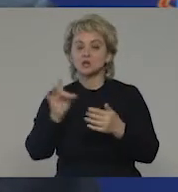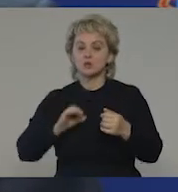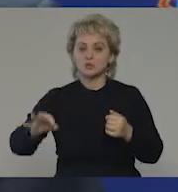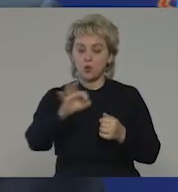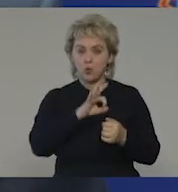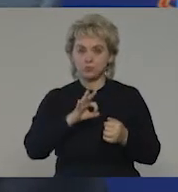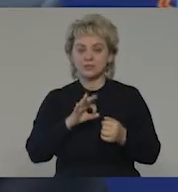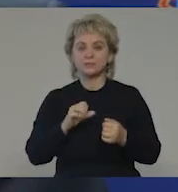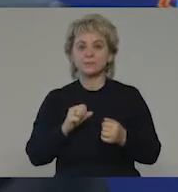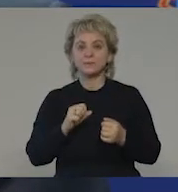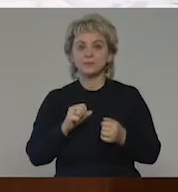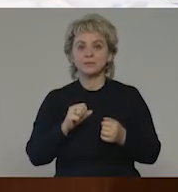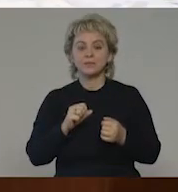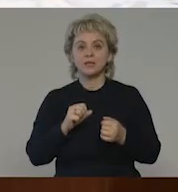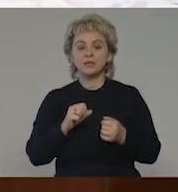области.